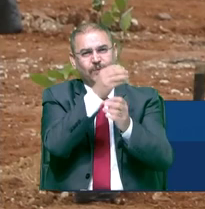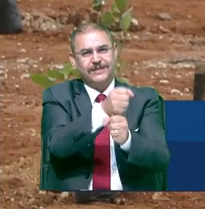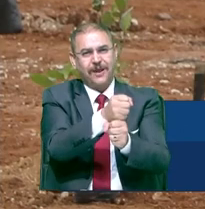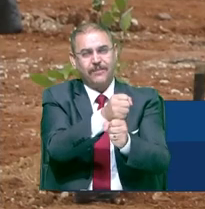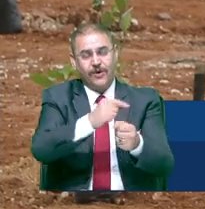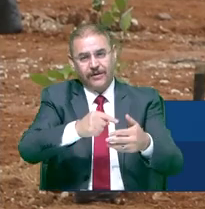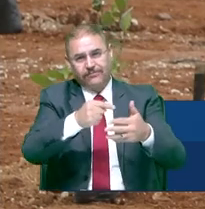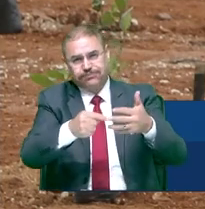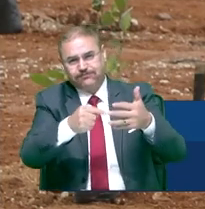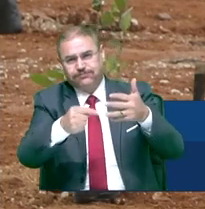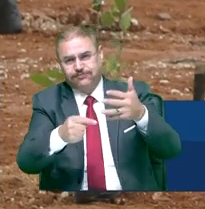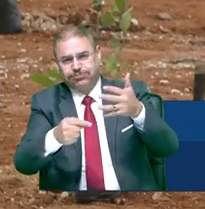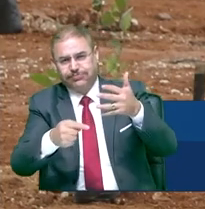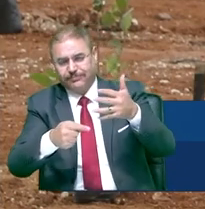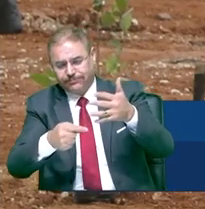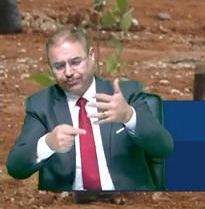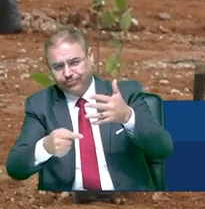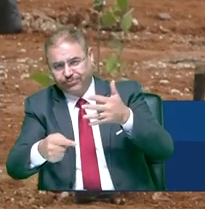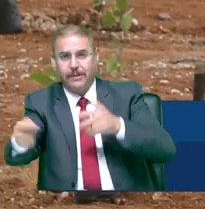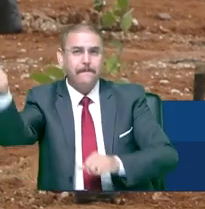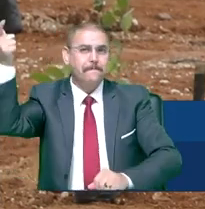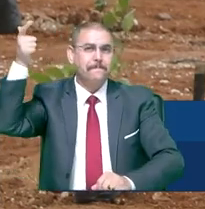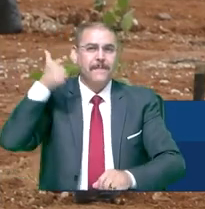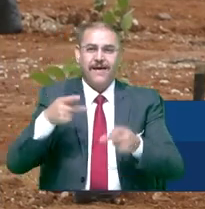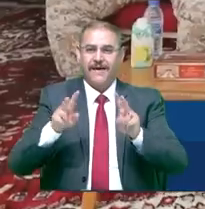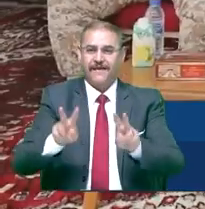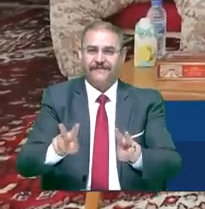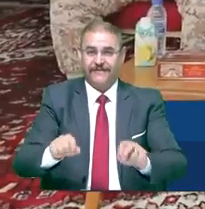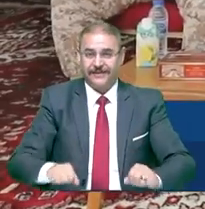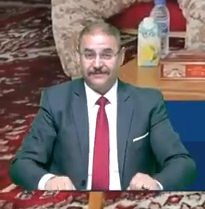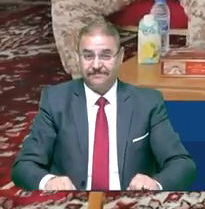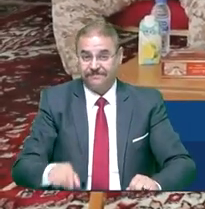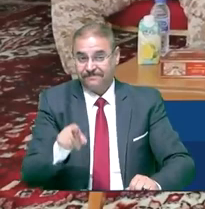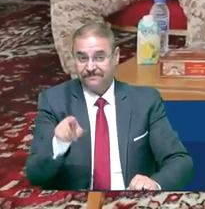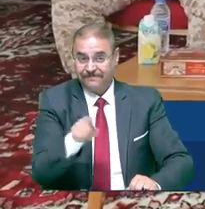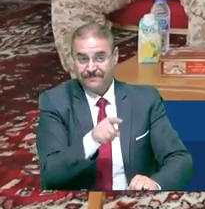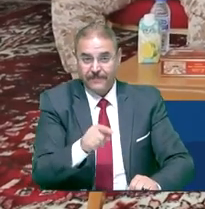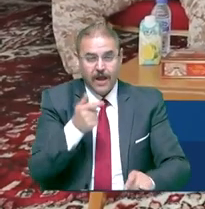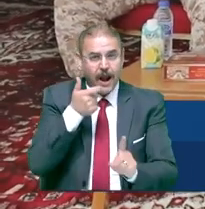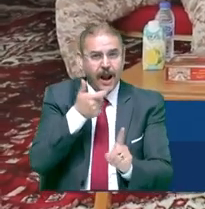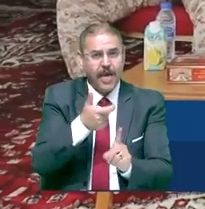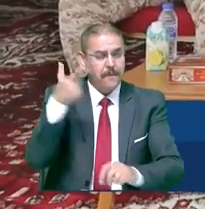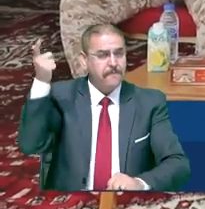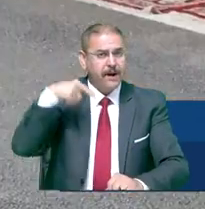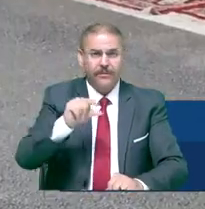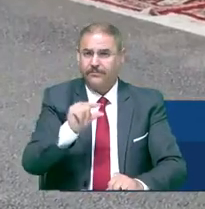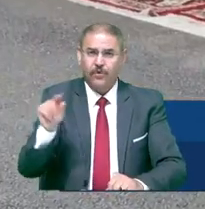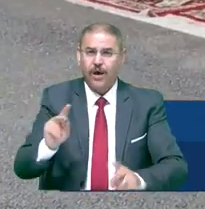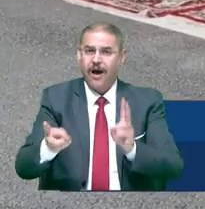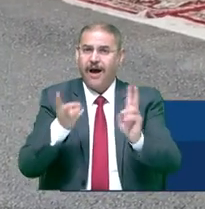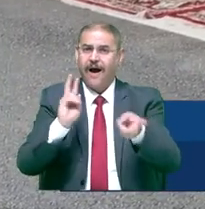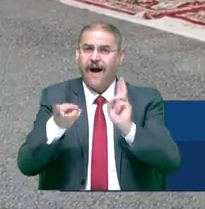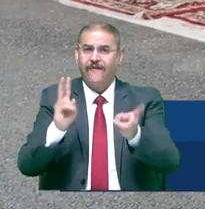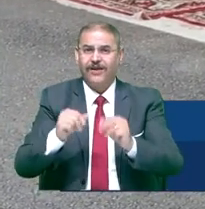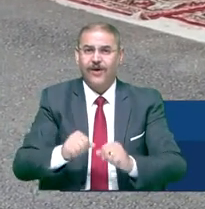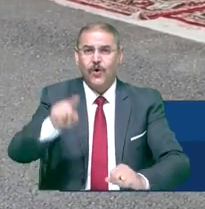مؤسسه الاسكان والاشغال العسكريه العميد المهندس عمار السرايره ان الرعايه الملكيه الساميه لاحتفالات